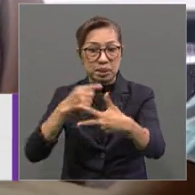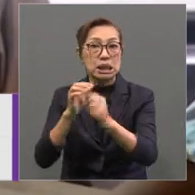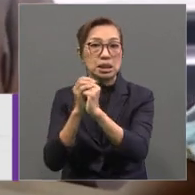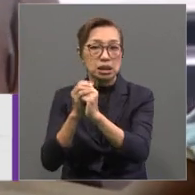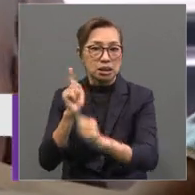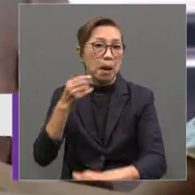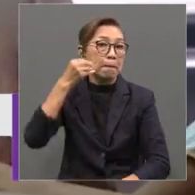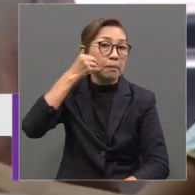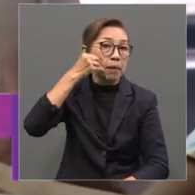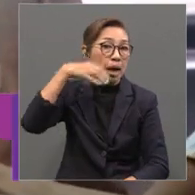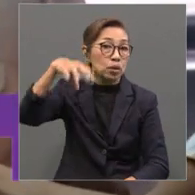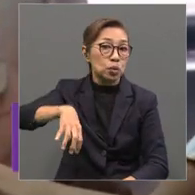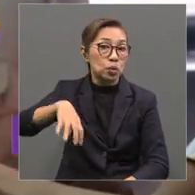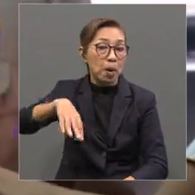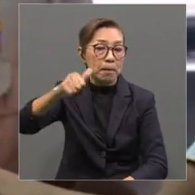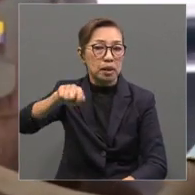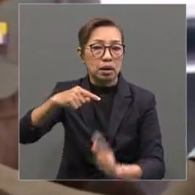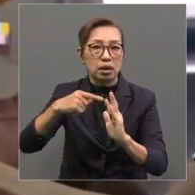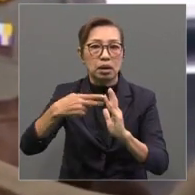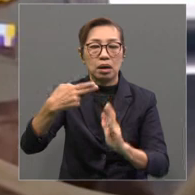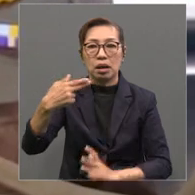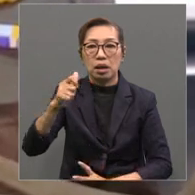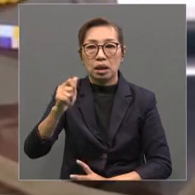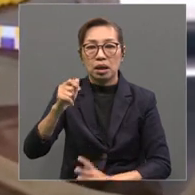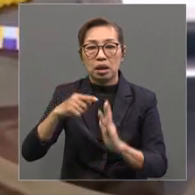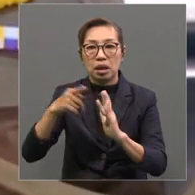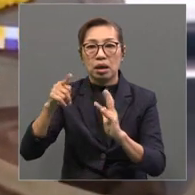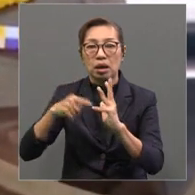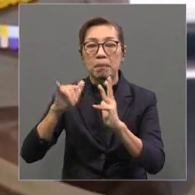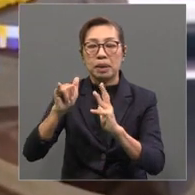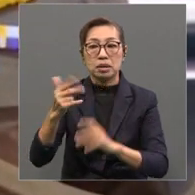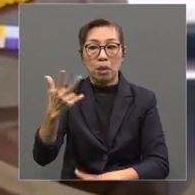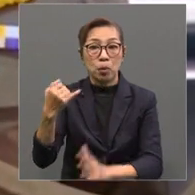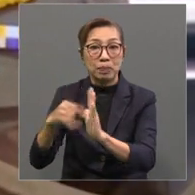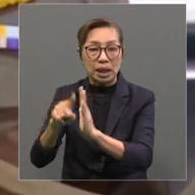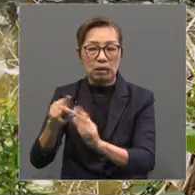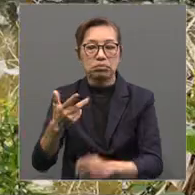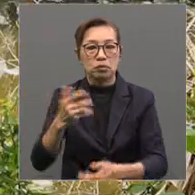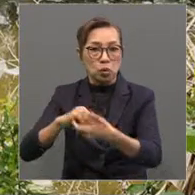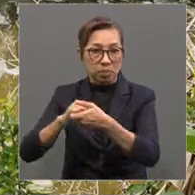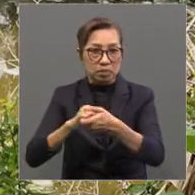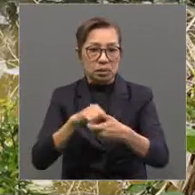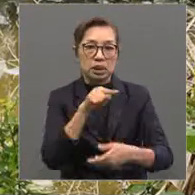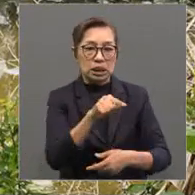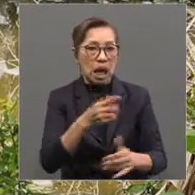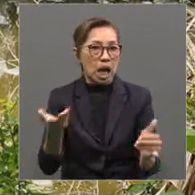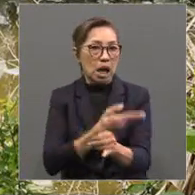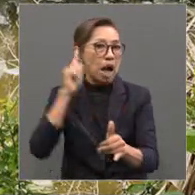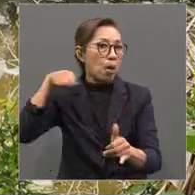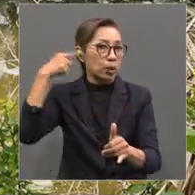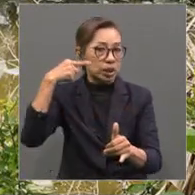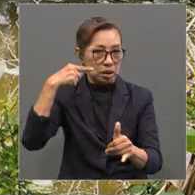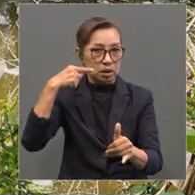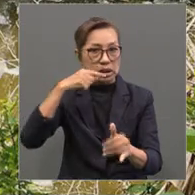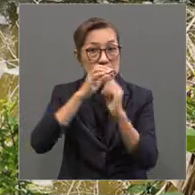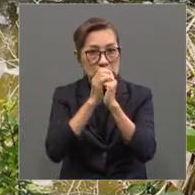าวเมืองเหอเป่ยของประเทศจีนซึ่งเป็นผู้ต้องหาตามหมายจับข้อหาร่วมกันก่อเหตุฆาตกรรมนางสาวจินซ่านนักศึกษามห